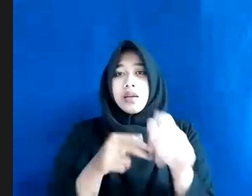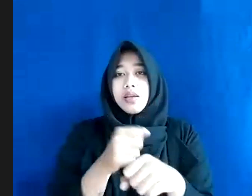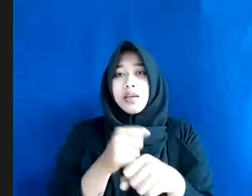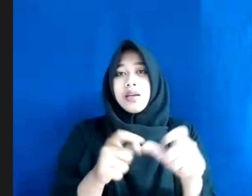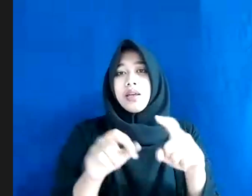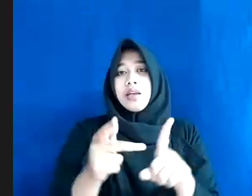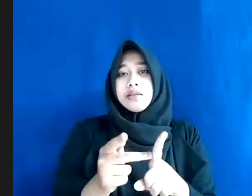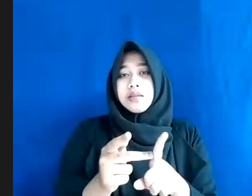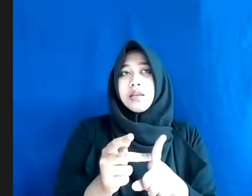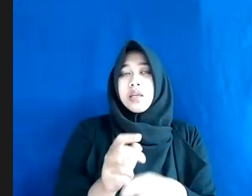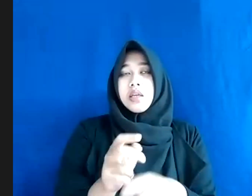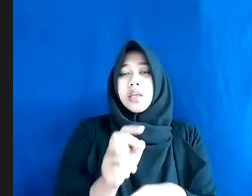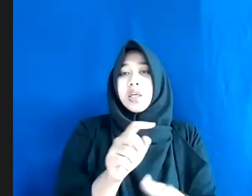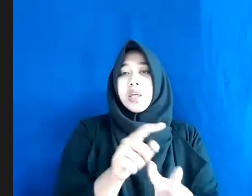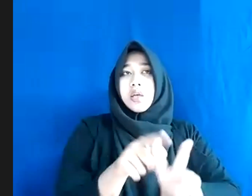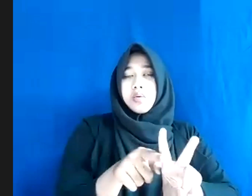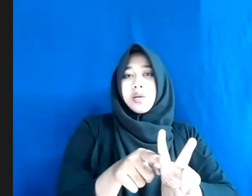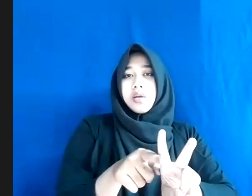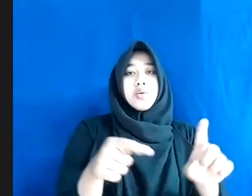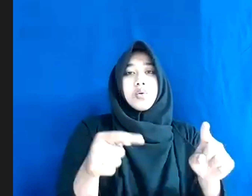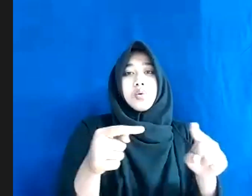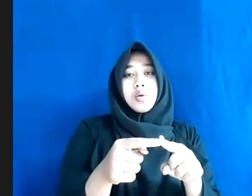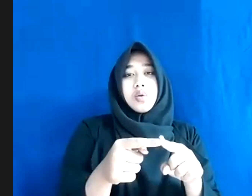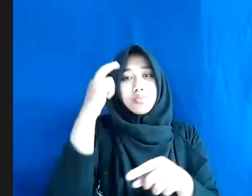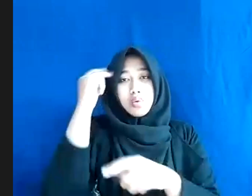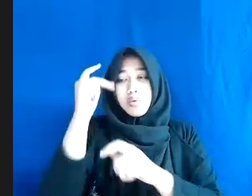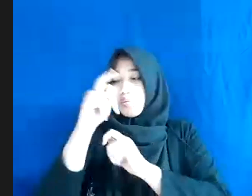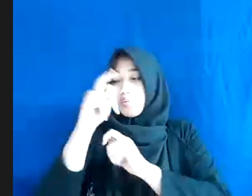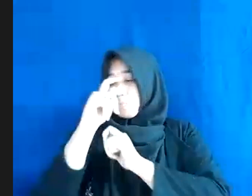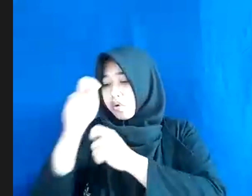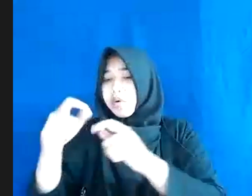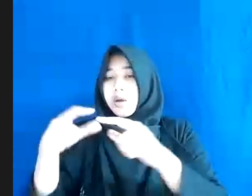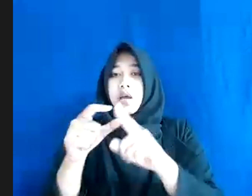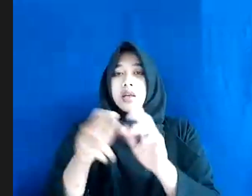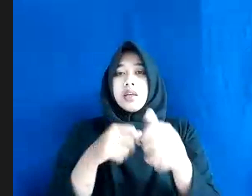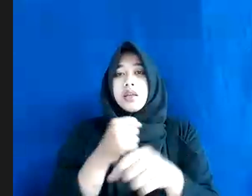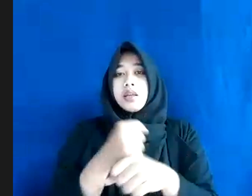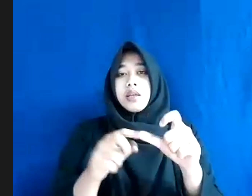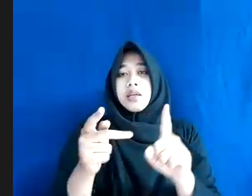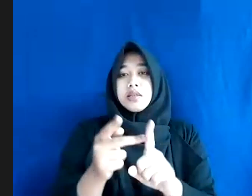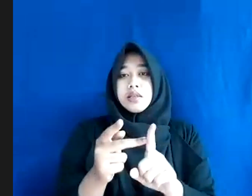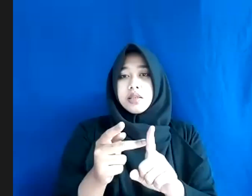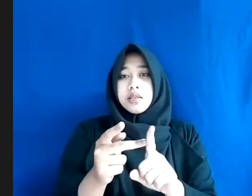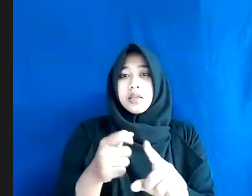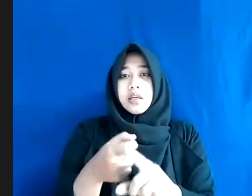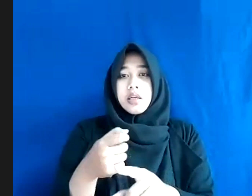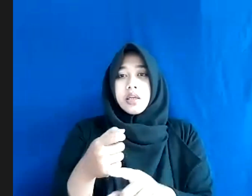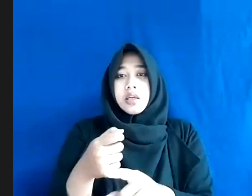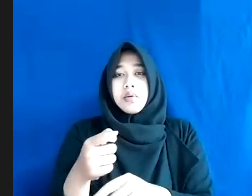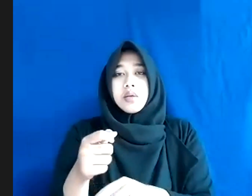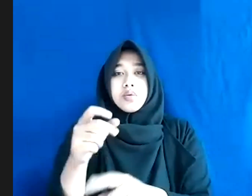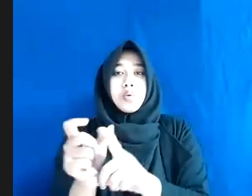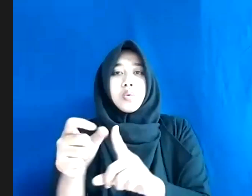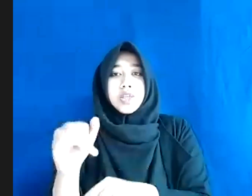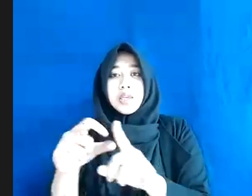kepada Prof. Adiningsih dari saudara Mas Hudi Dewantara dari Universitas